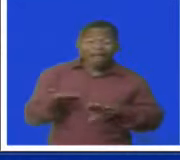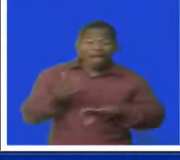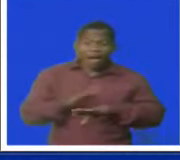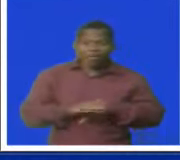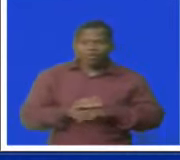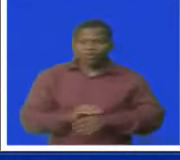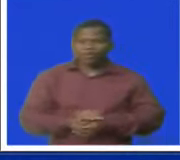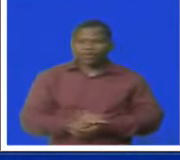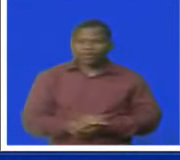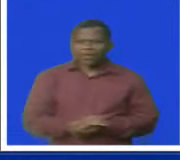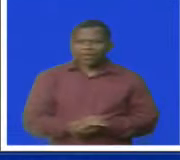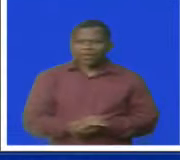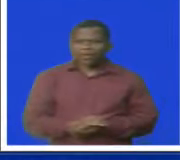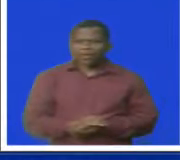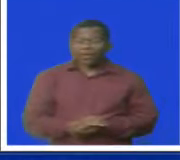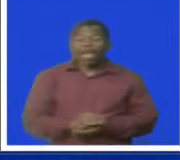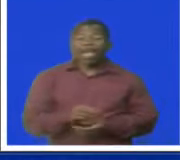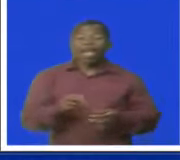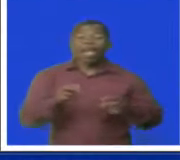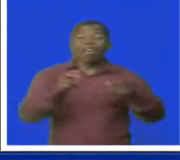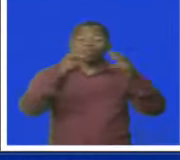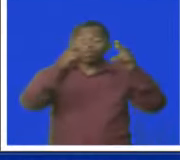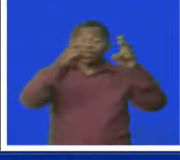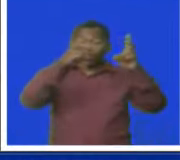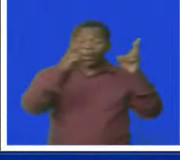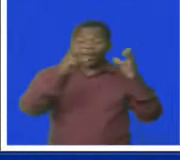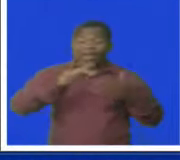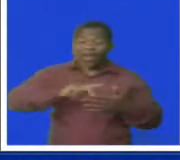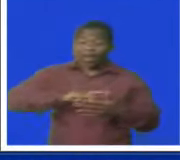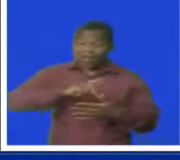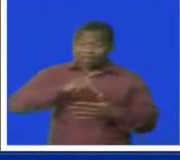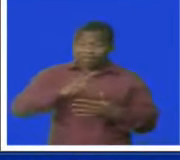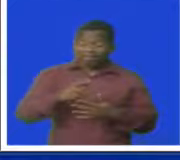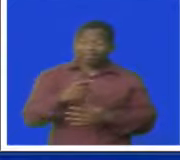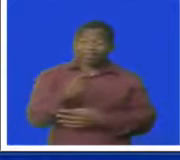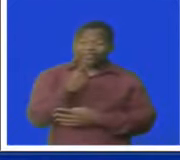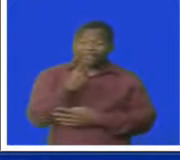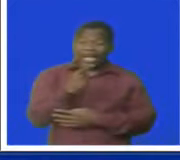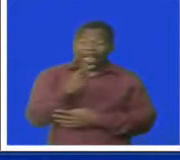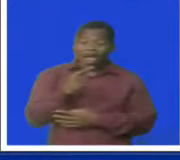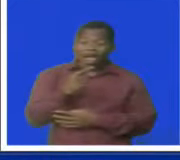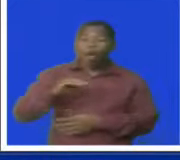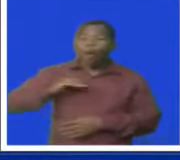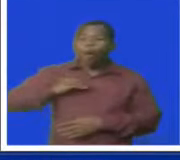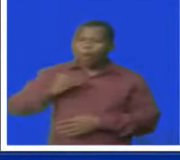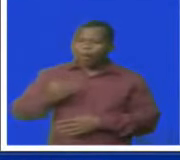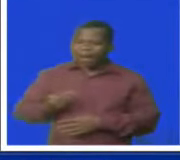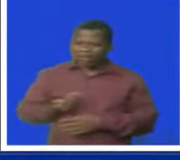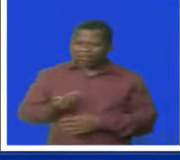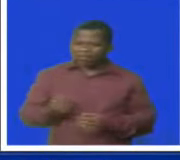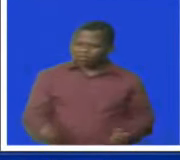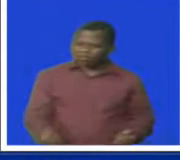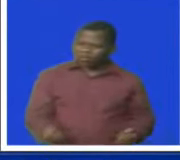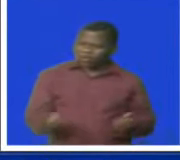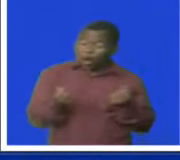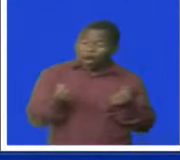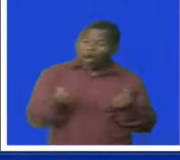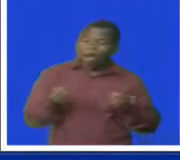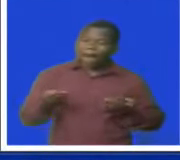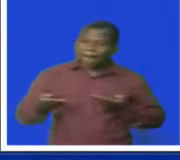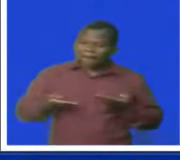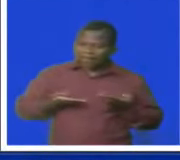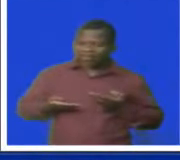Mfati. Indvuna yelitiko letemabhizinisi nekuthengiselana manqoba khumalo ithi kumqoka ukuthi kuqiniswe lwati lwetebhizinisi